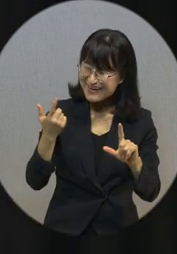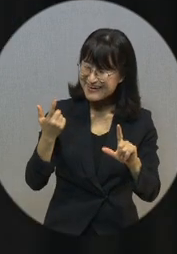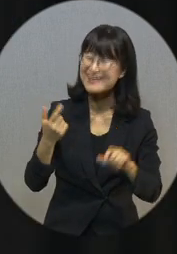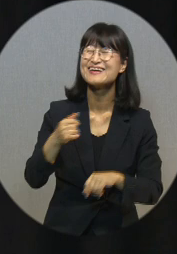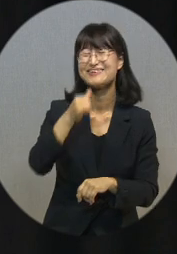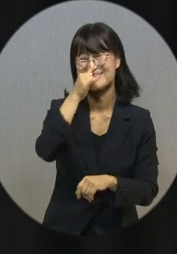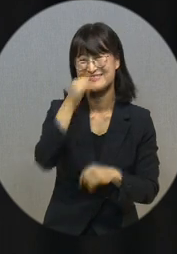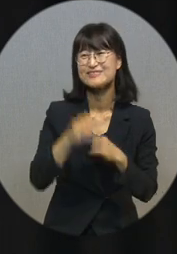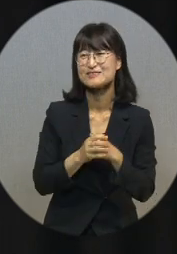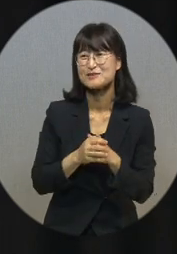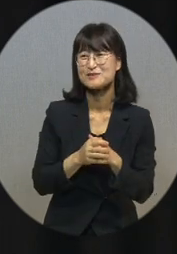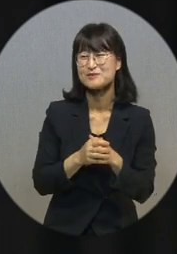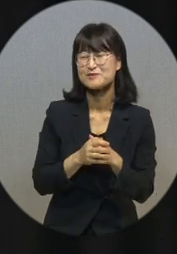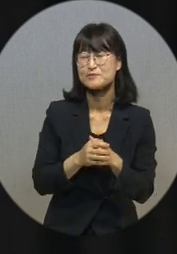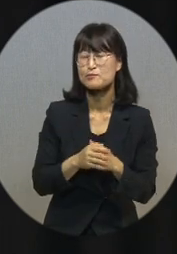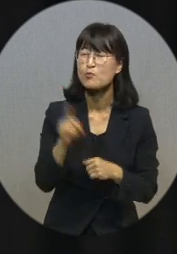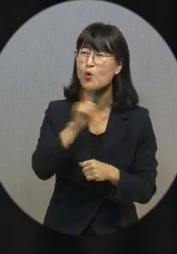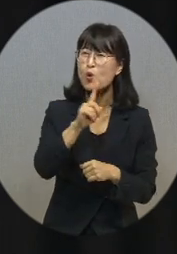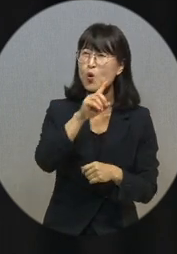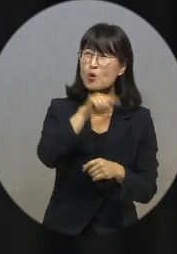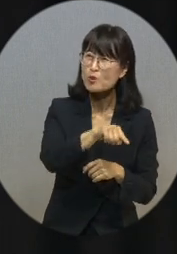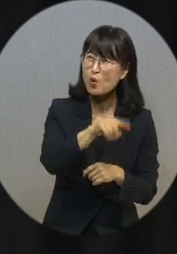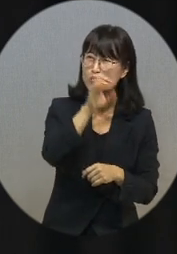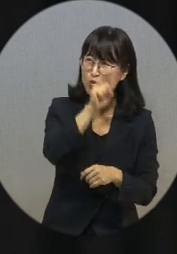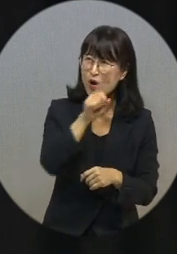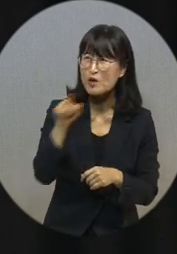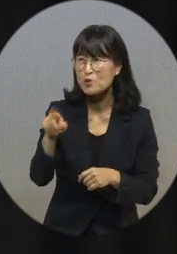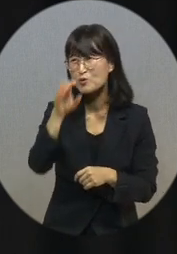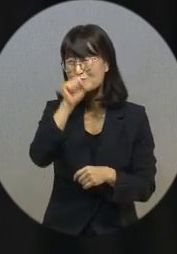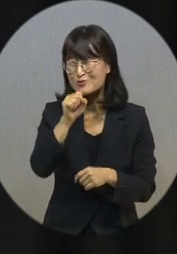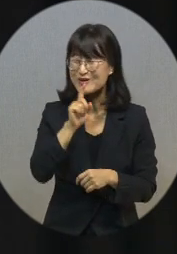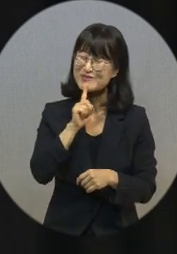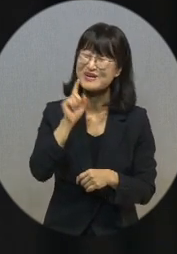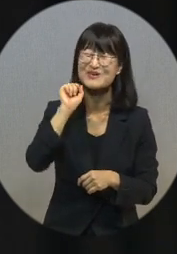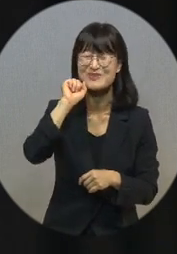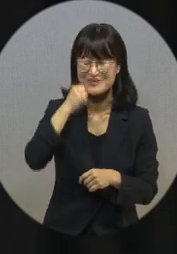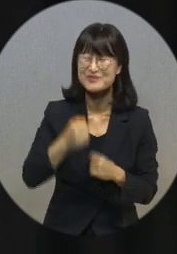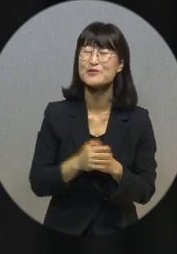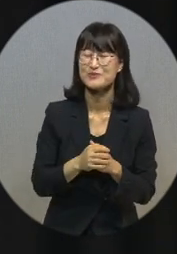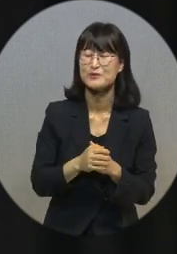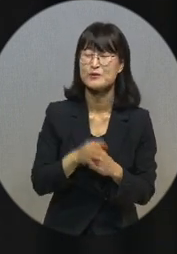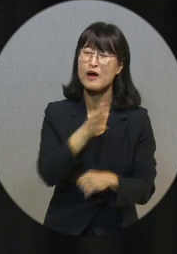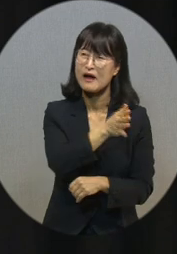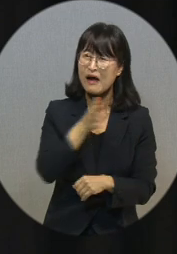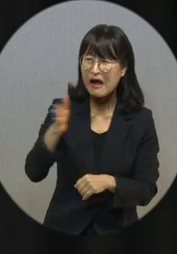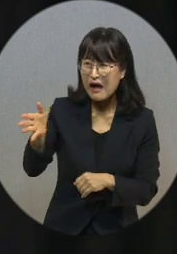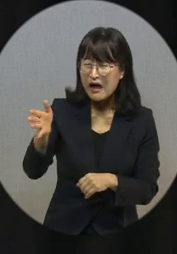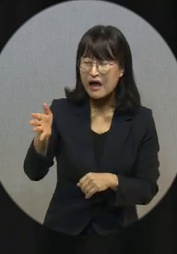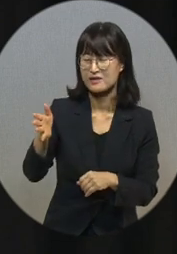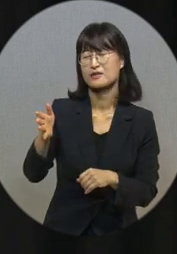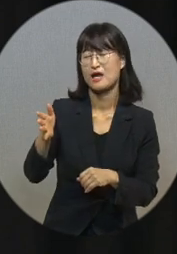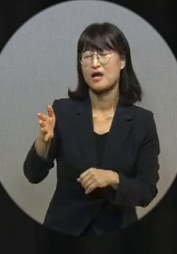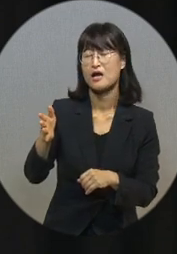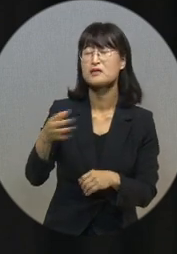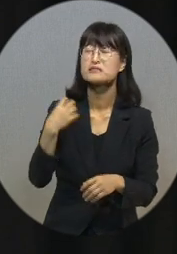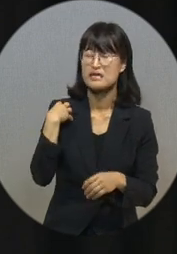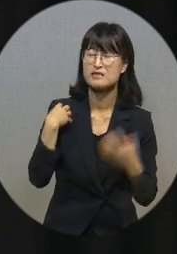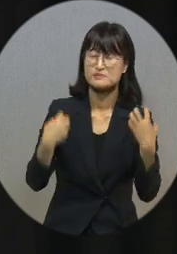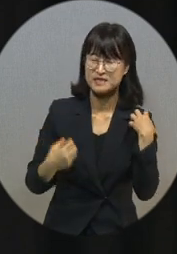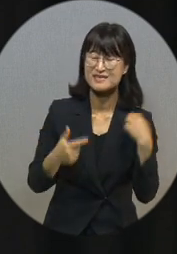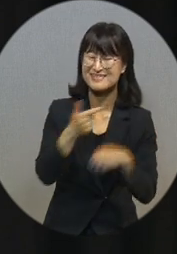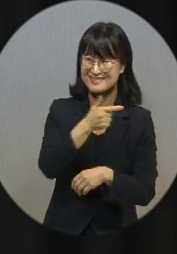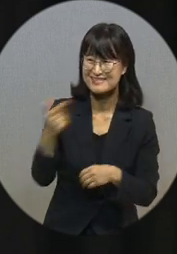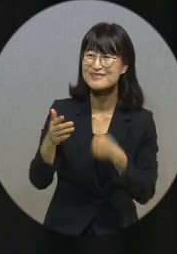네. 어떤 부분이 좋다고 말씀드리기에는 네. 사회에서 두 분야 다 중요한 역할을 수행하고 있어서 네.